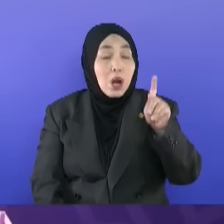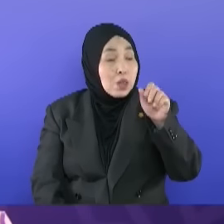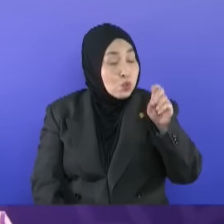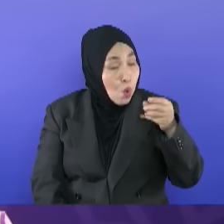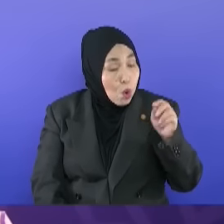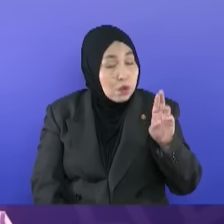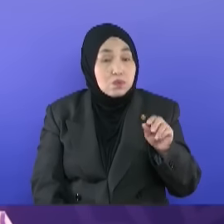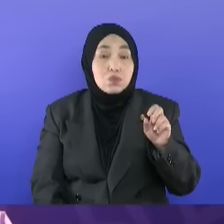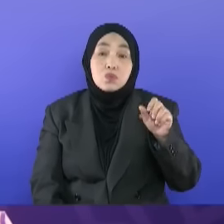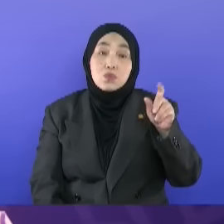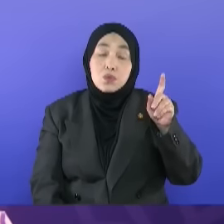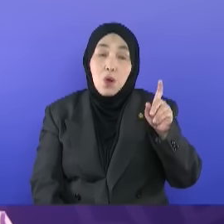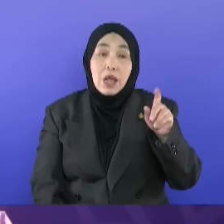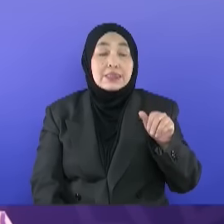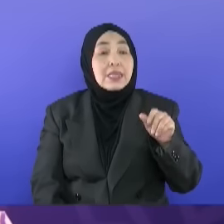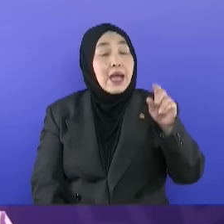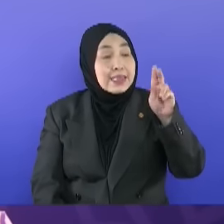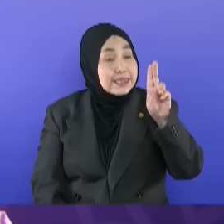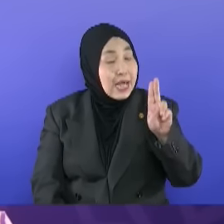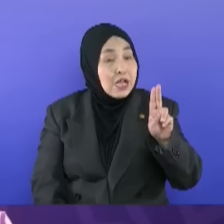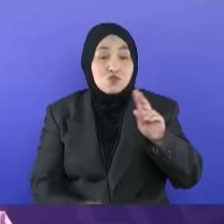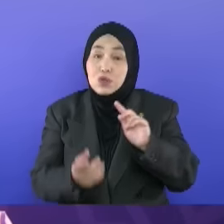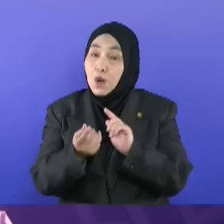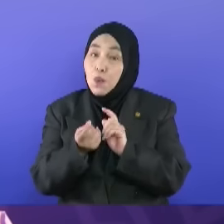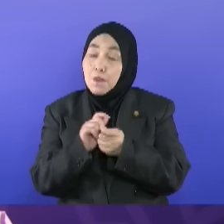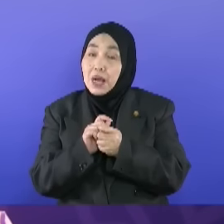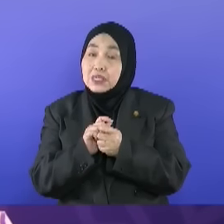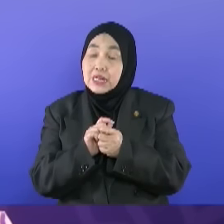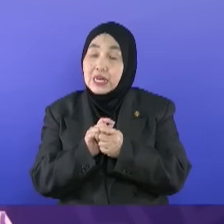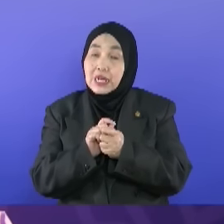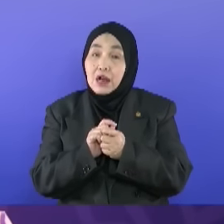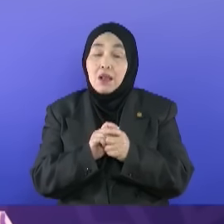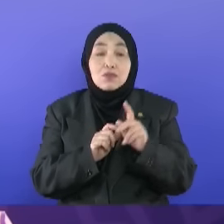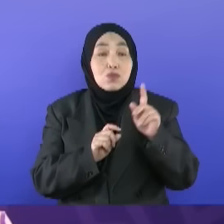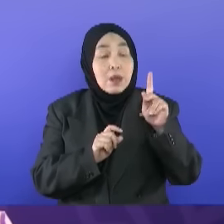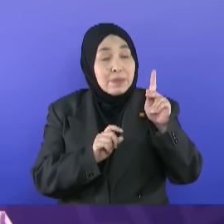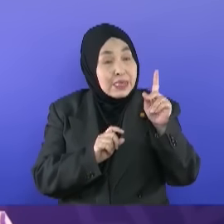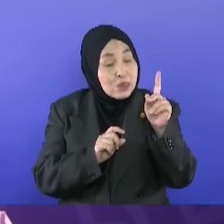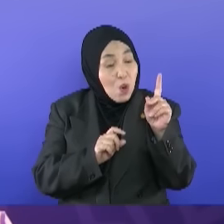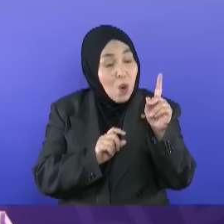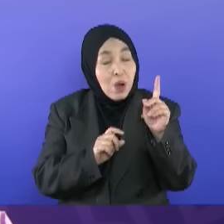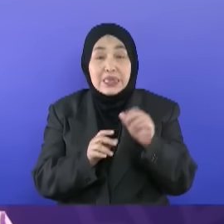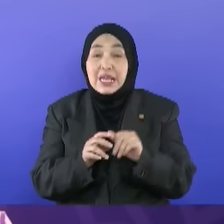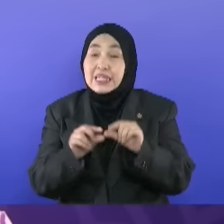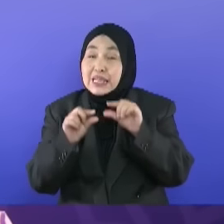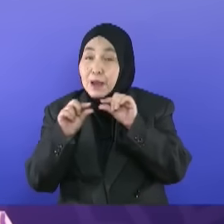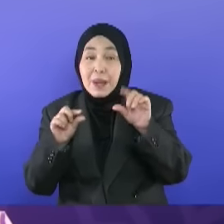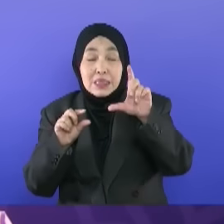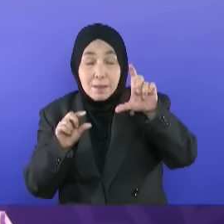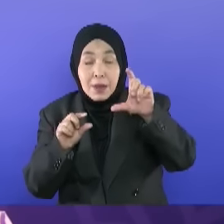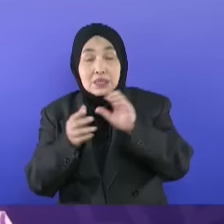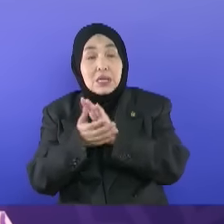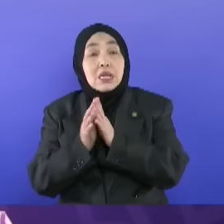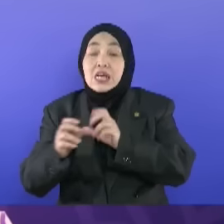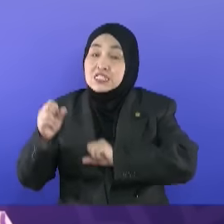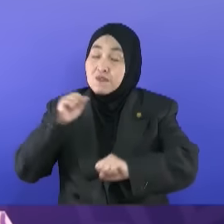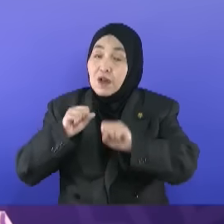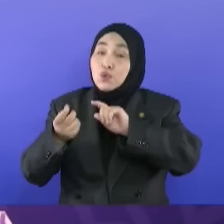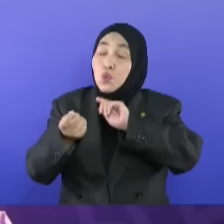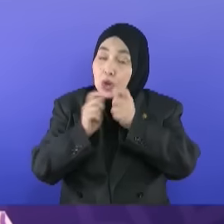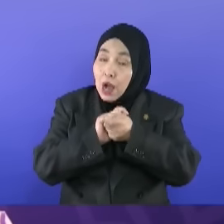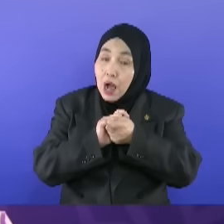tardha ta itu dah kita ubah menjadi Ta ta tu nipis. Kalau kita tebalkan ta, sifat kita